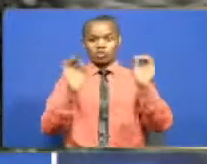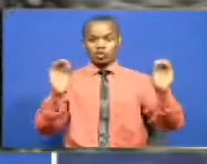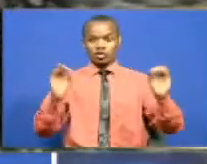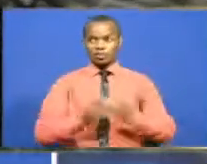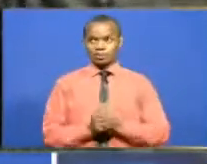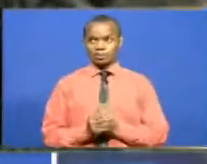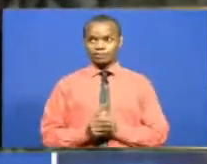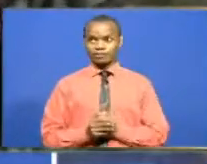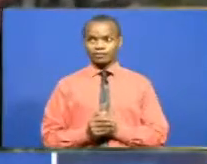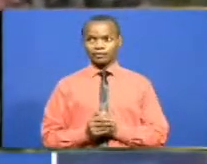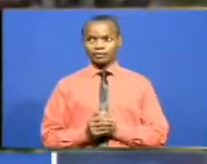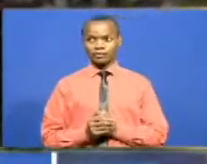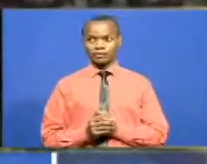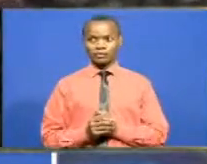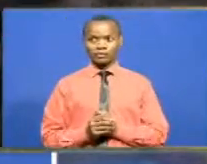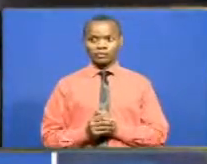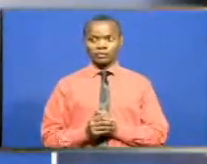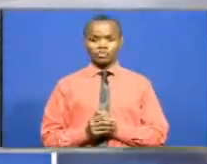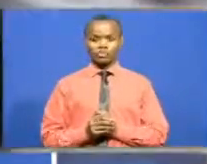But gentlemen, we'll talk with you